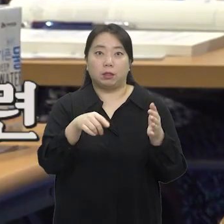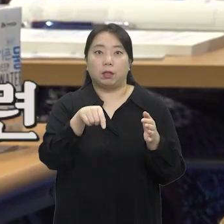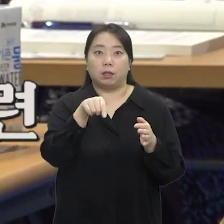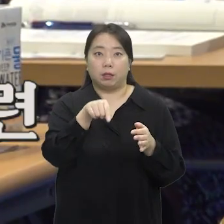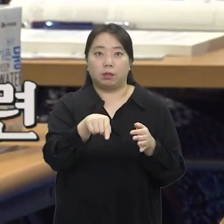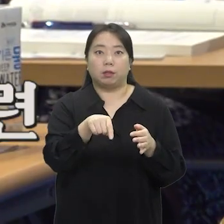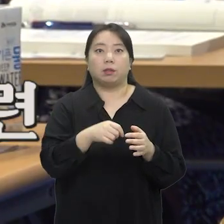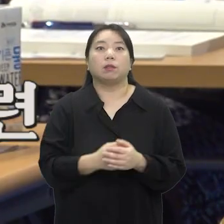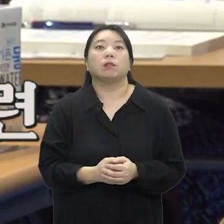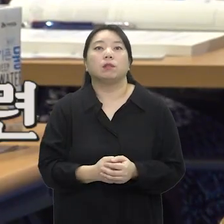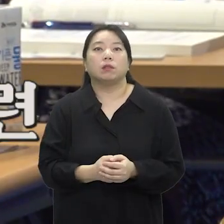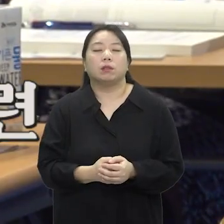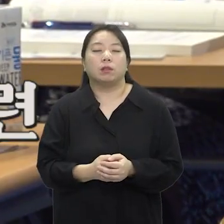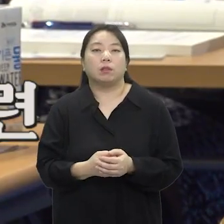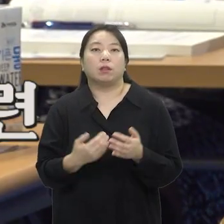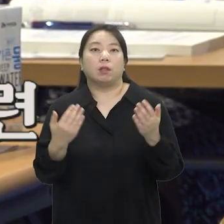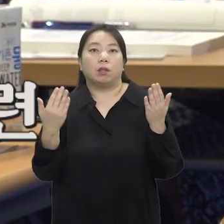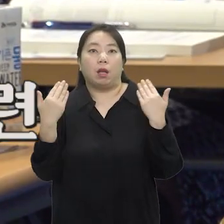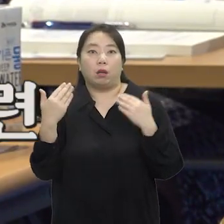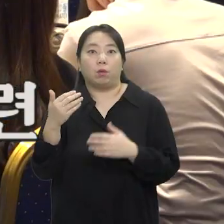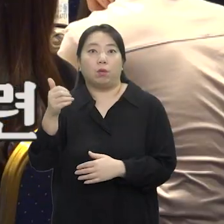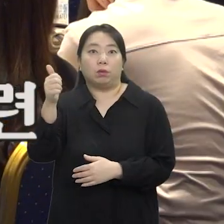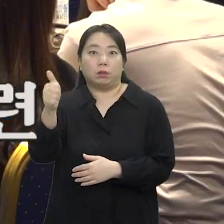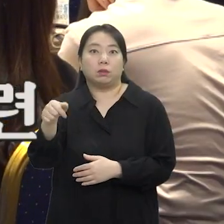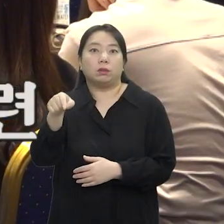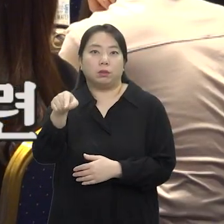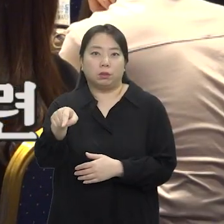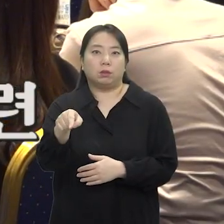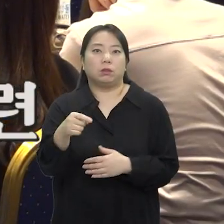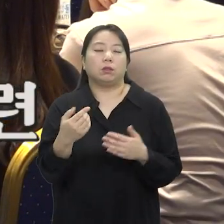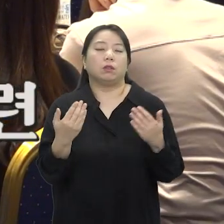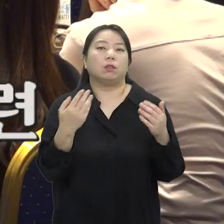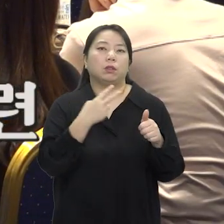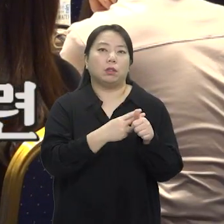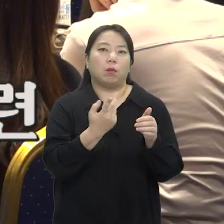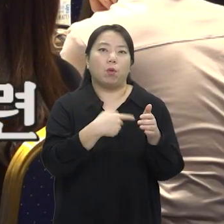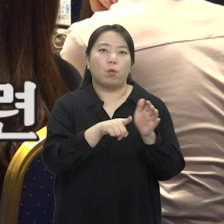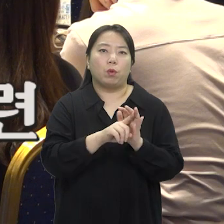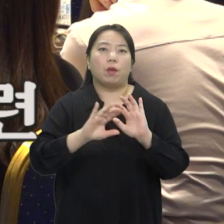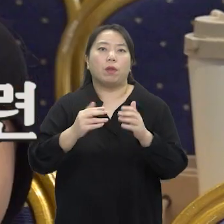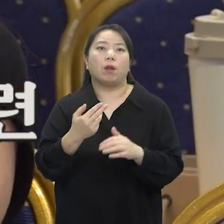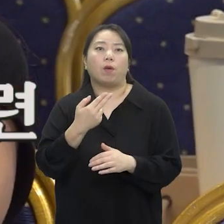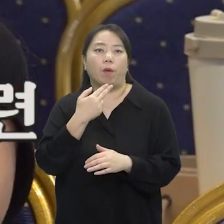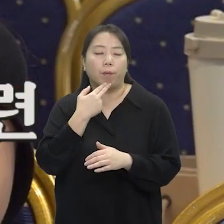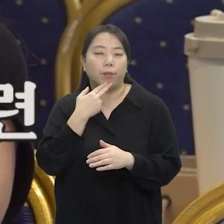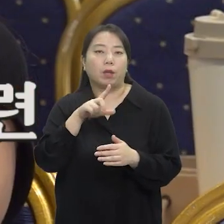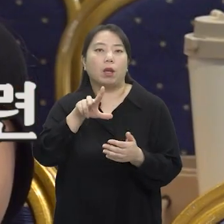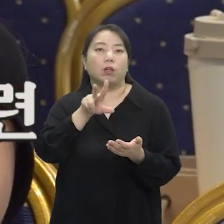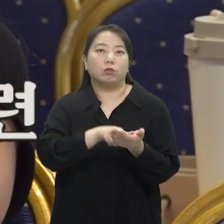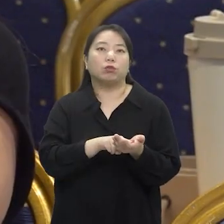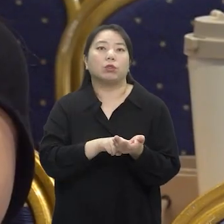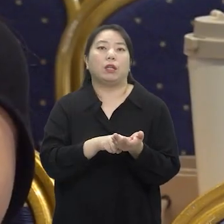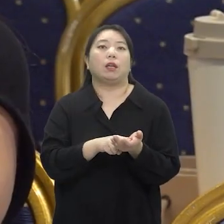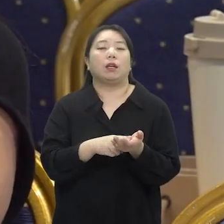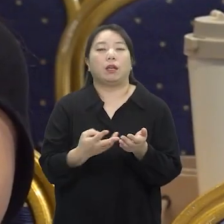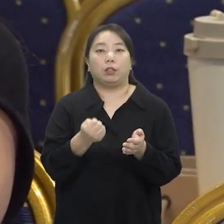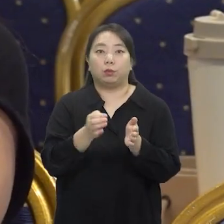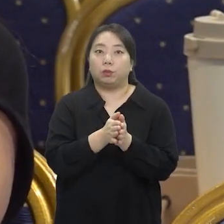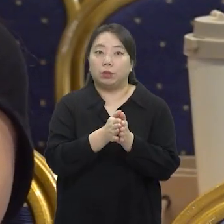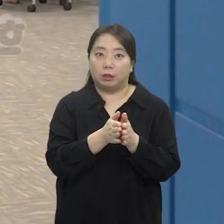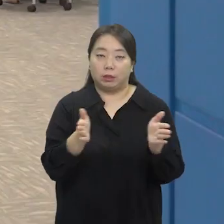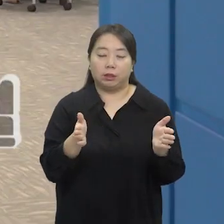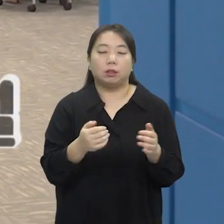이혁규 청주교대 총장의 교사를 위한 나라는 없다 라는 기조 강연을 시작으로 막이 올랐는데요.